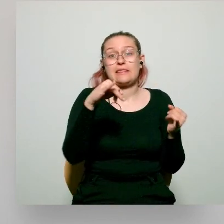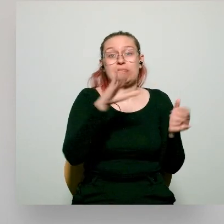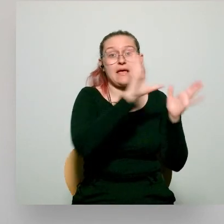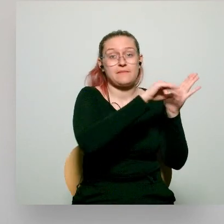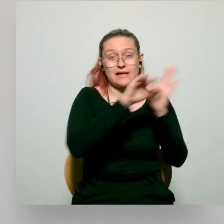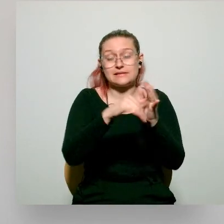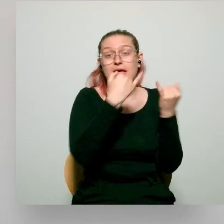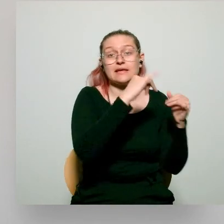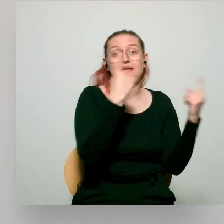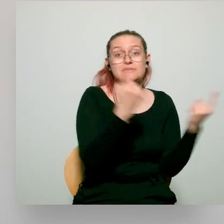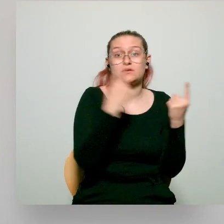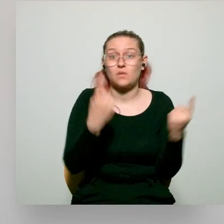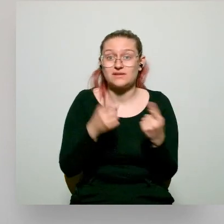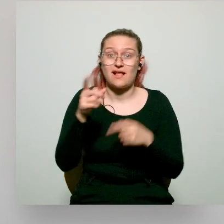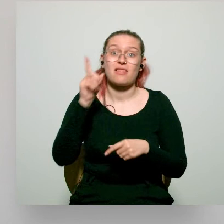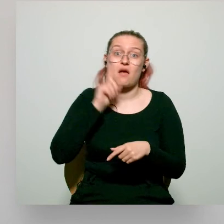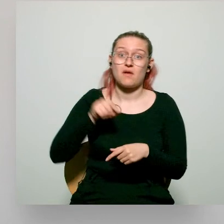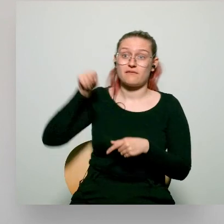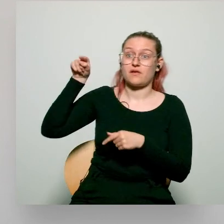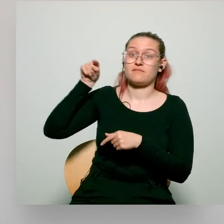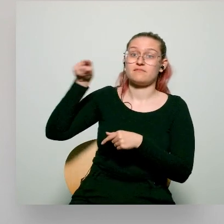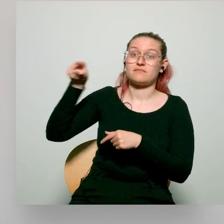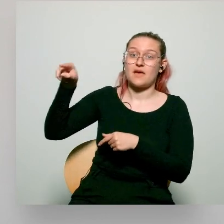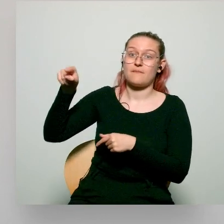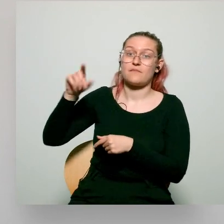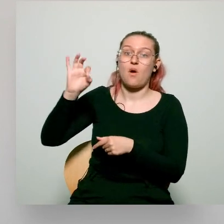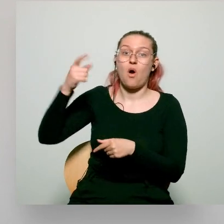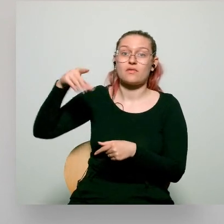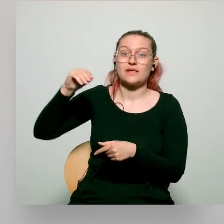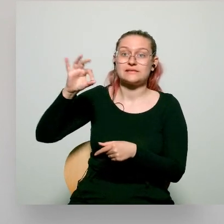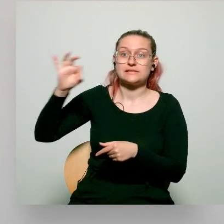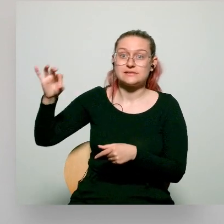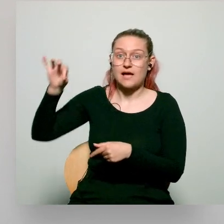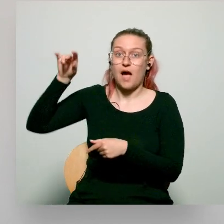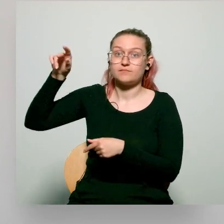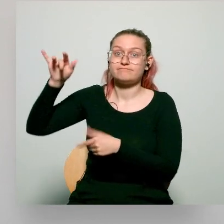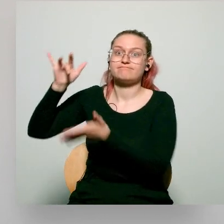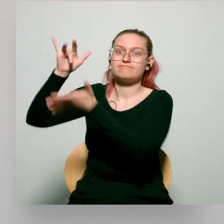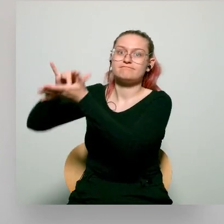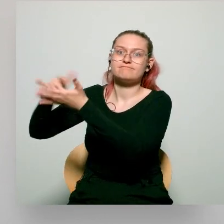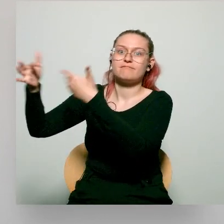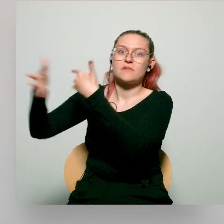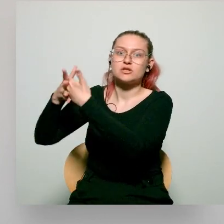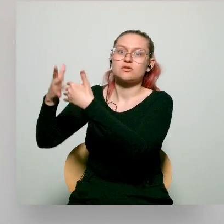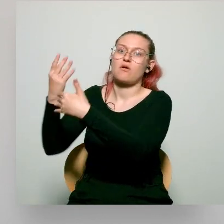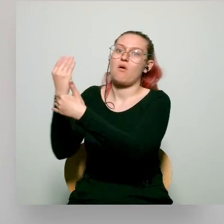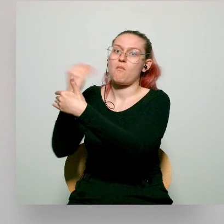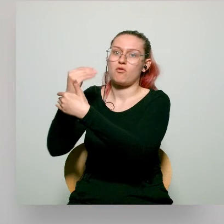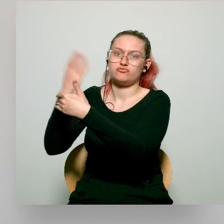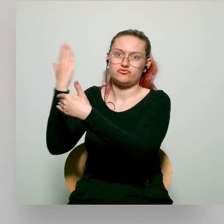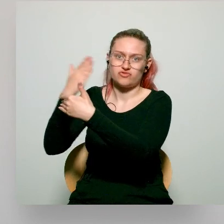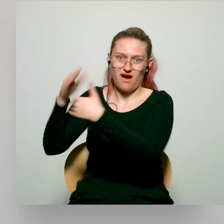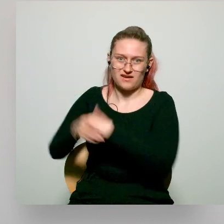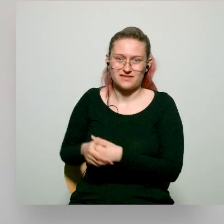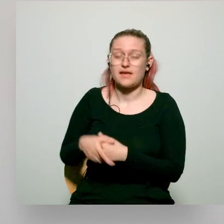Morza Czarnego, że przeżyła ogromny renesans ukraiński lat 20. i w ten sposób Odessa dorobi się swojego ukraińskiego narodowego mitu